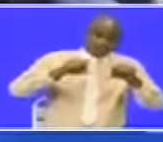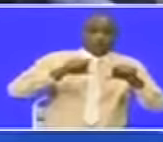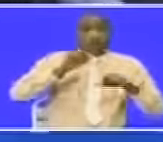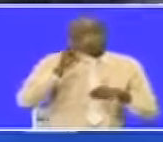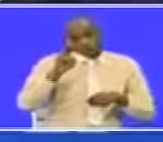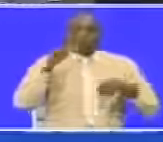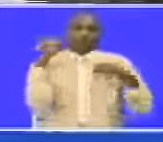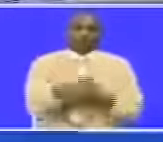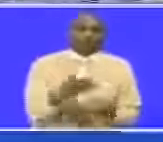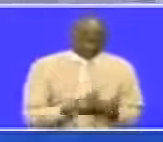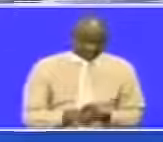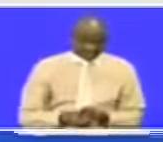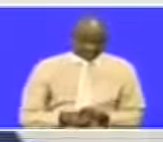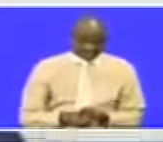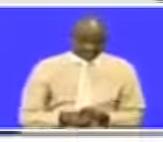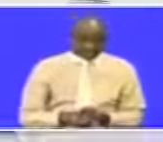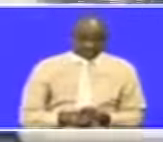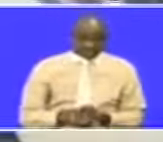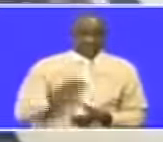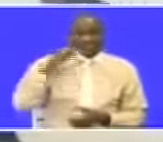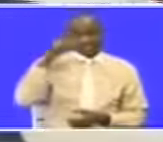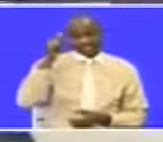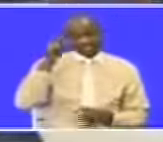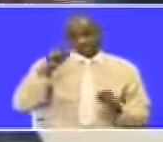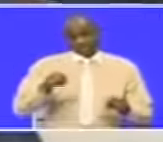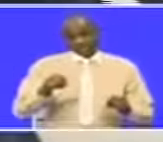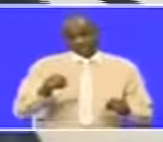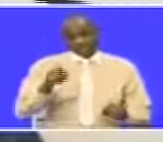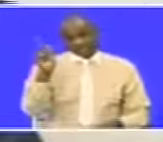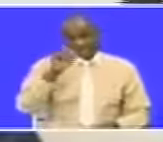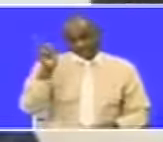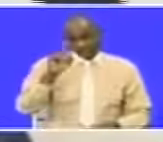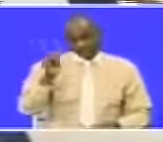Tunoi utaendelea. Nicholas Ombua, KTN Leo, Nairobi.